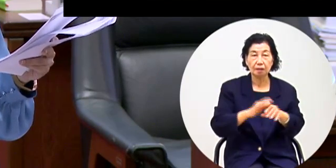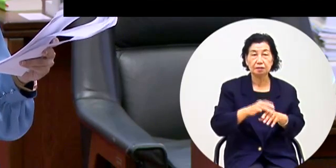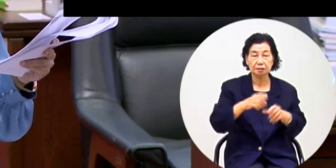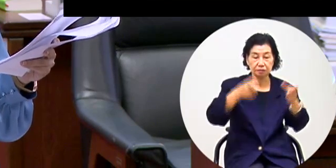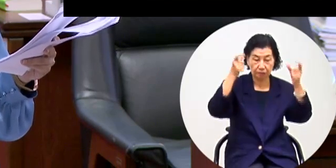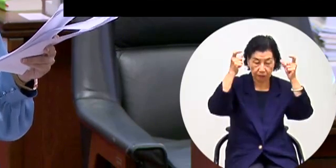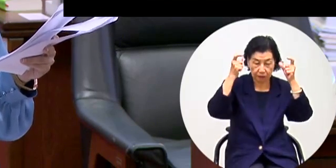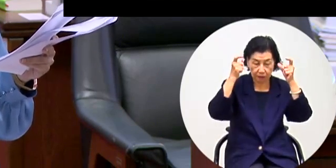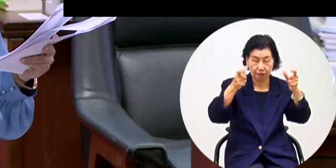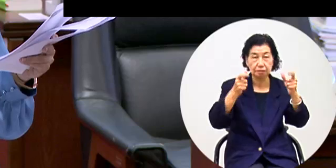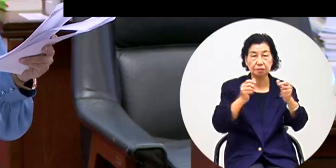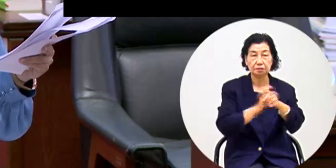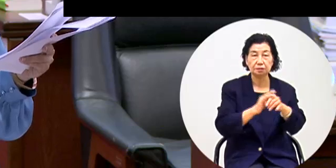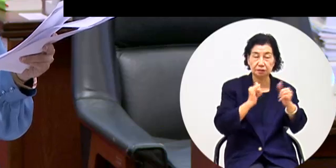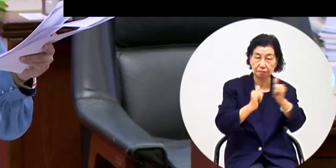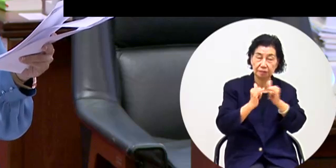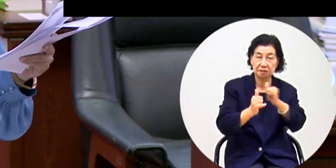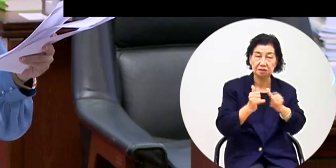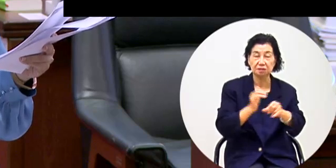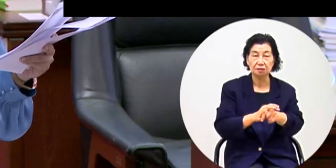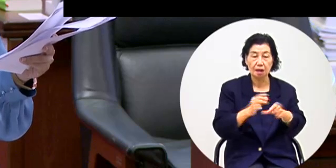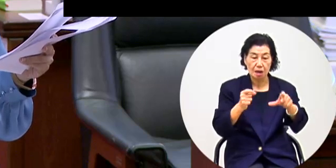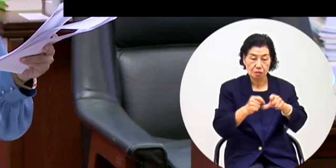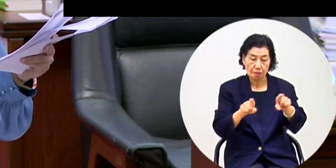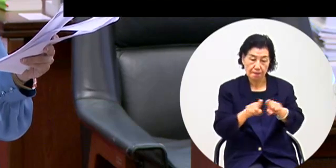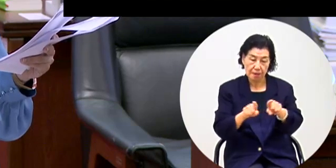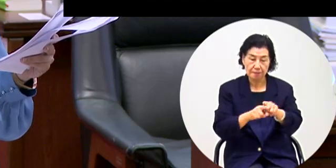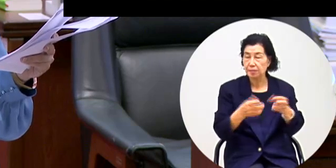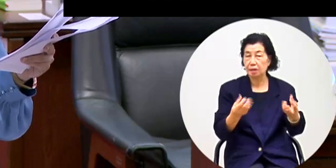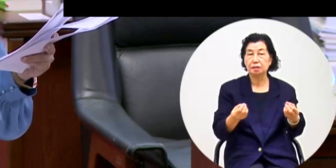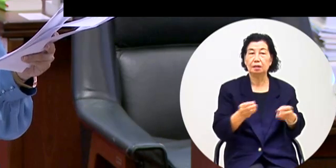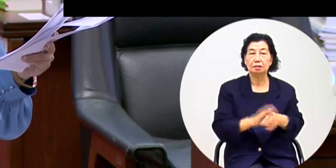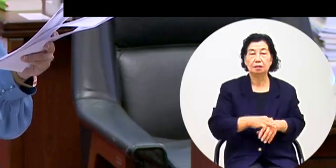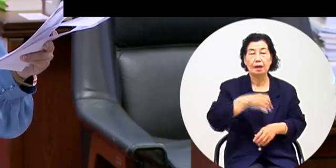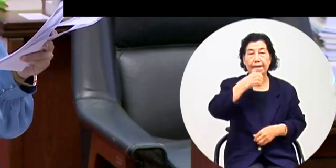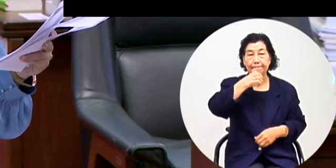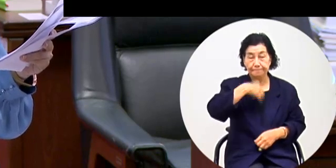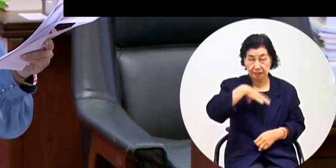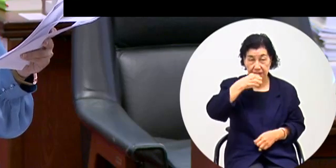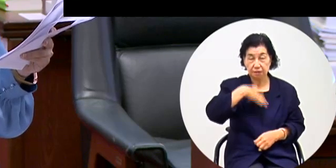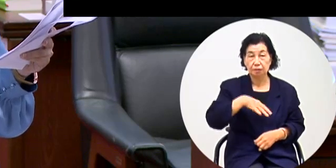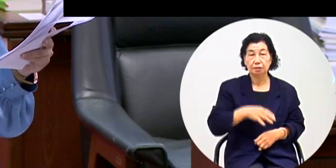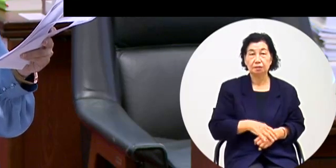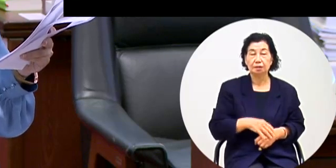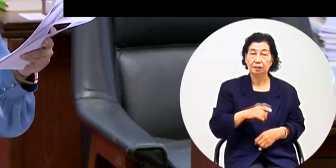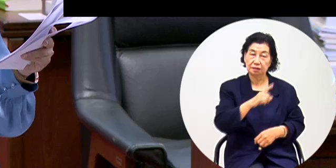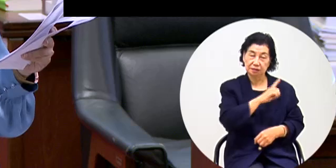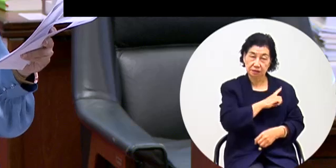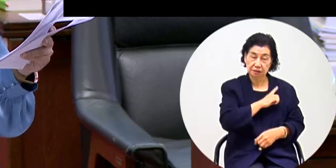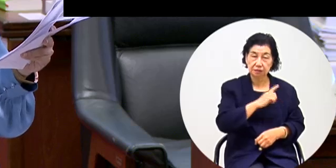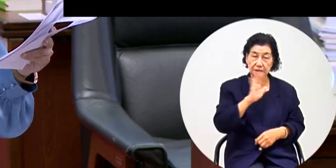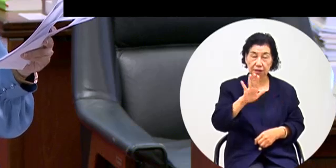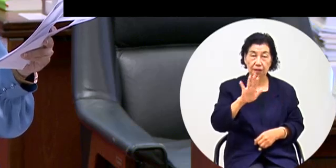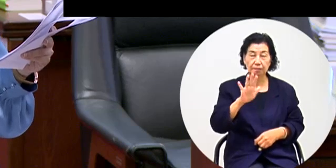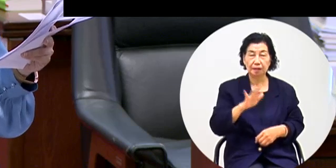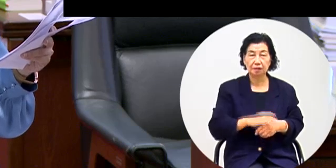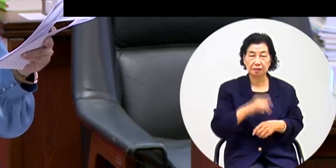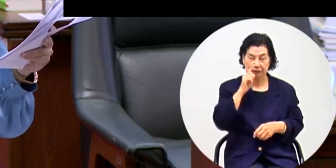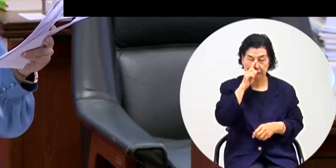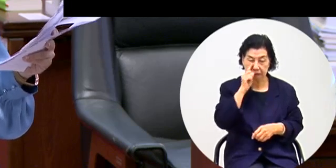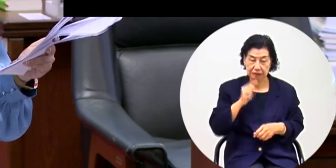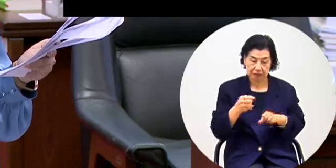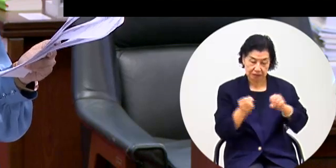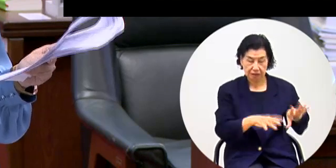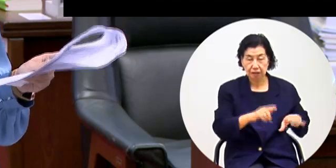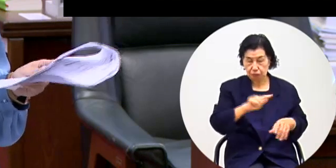了。屏东呢，是可能因为他们有掩埋场啊，屏东还到变成负的啦，